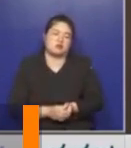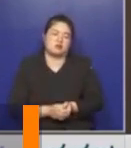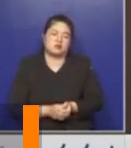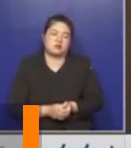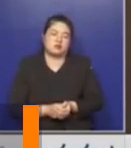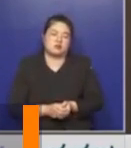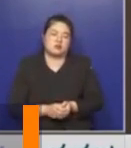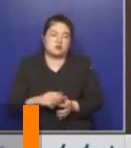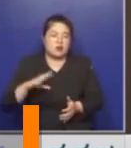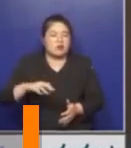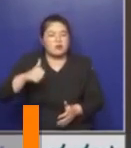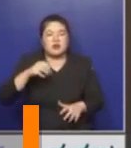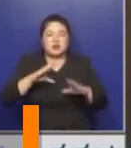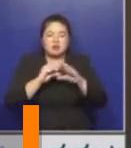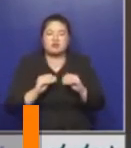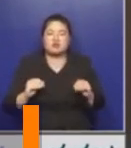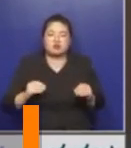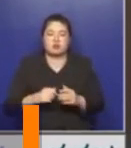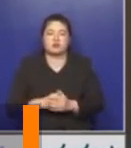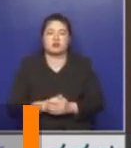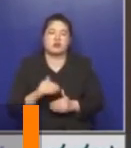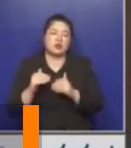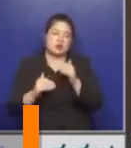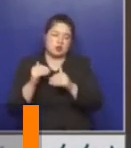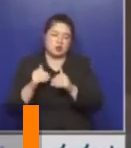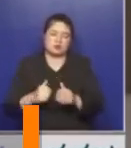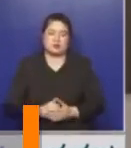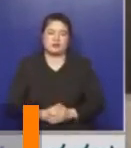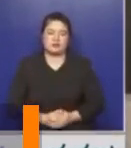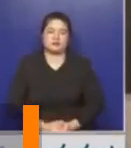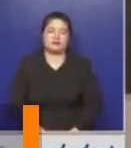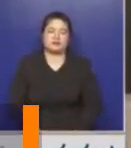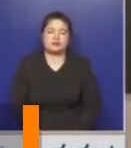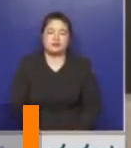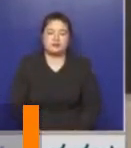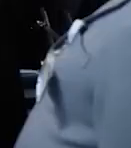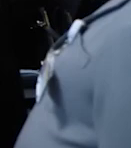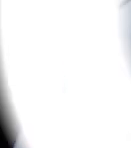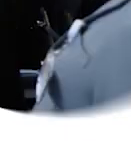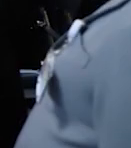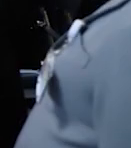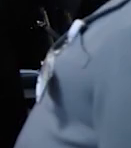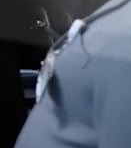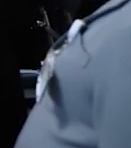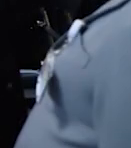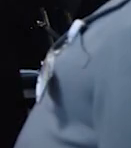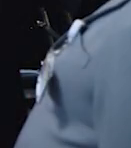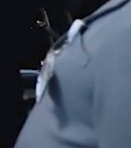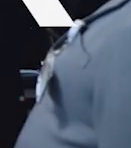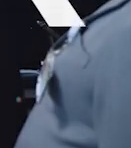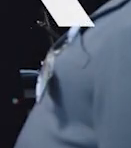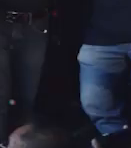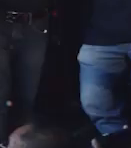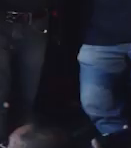สงบสักทีขอบคุณครับอ่าขอขอบคุณครับต่อไปนะ